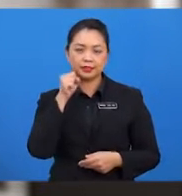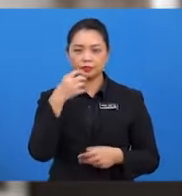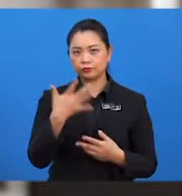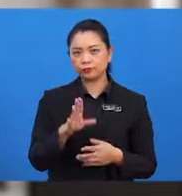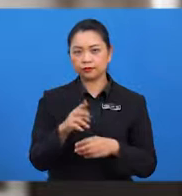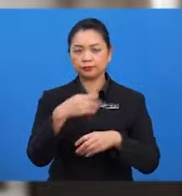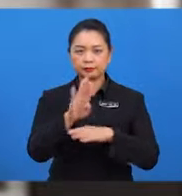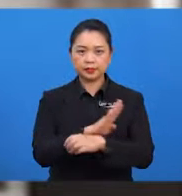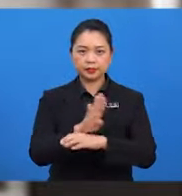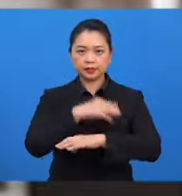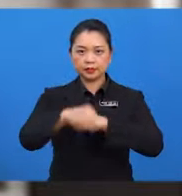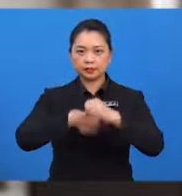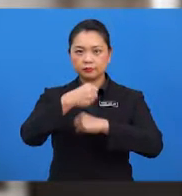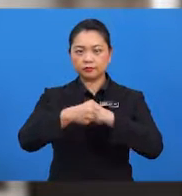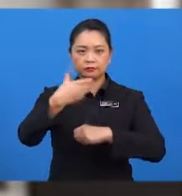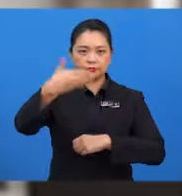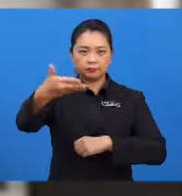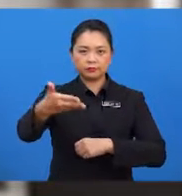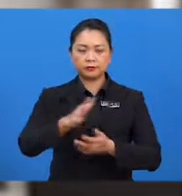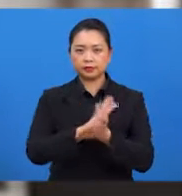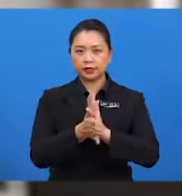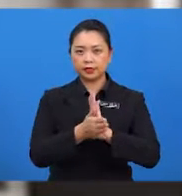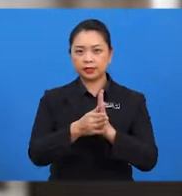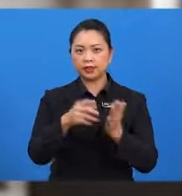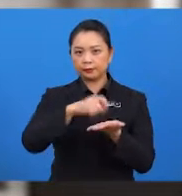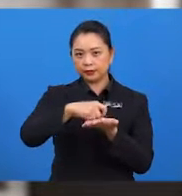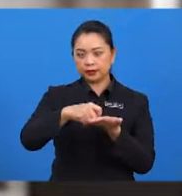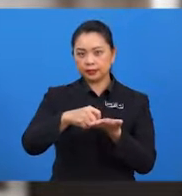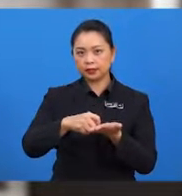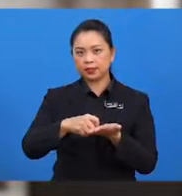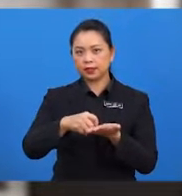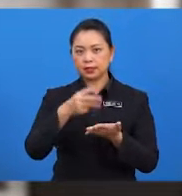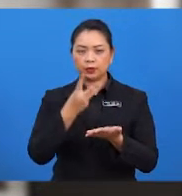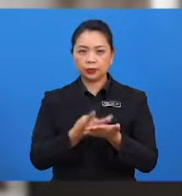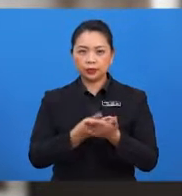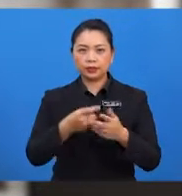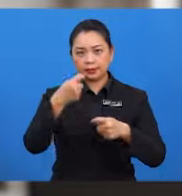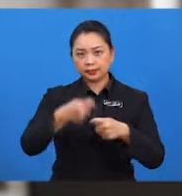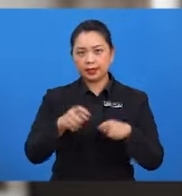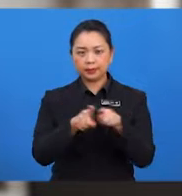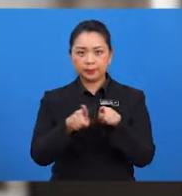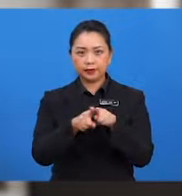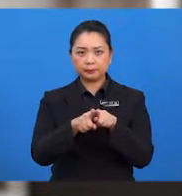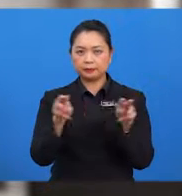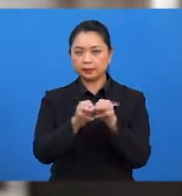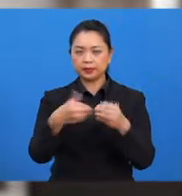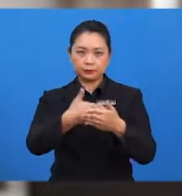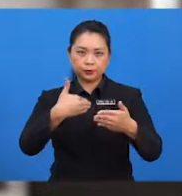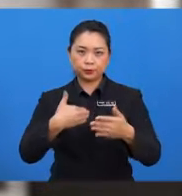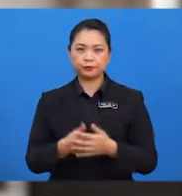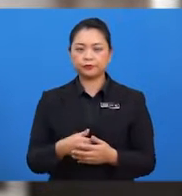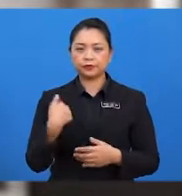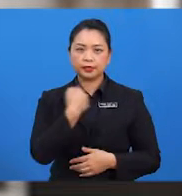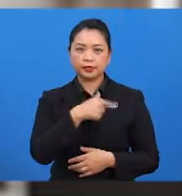berikutnya. Jadi, dalam penyediaan penyata kewangan, perniagaan beliau tetap sama seperti sebelum ini. Kita